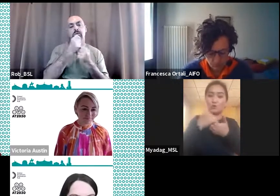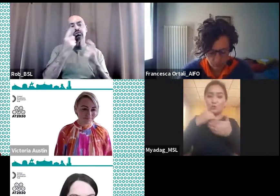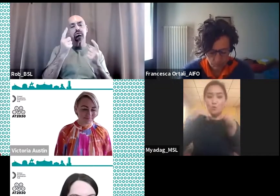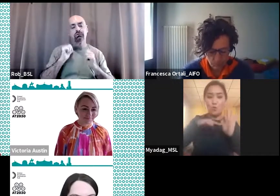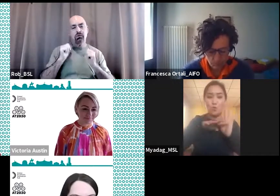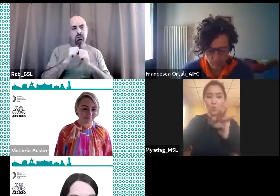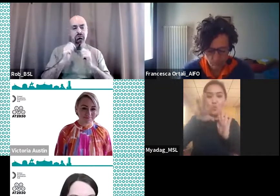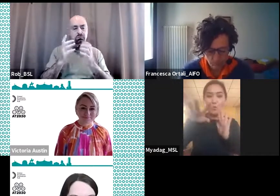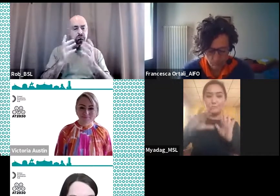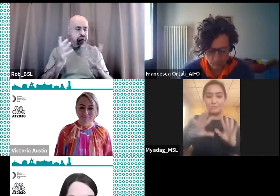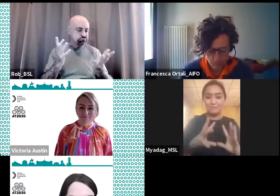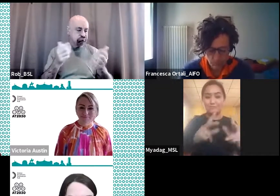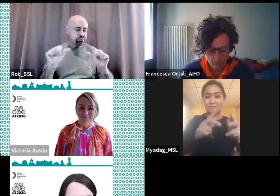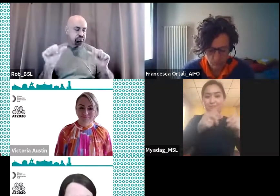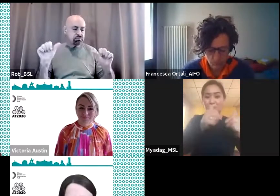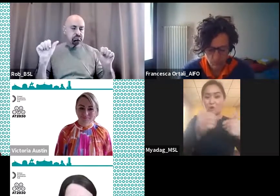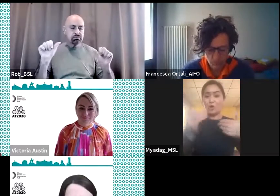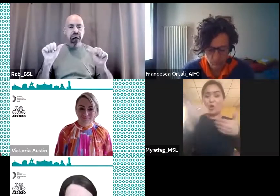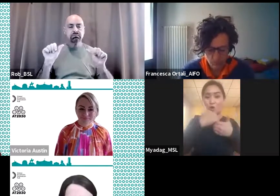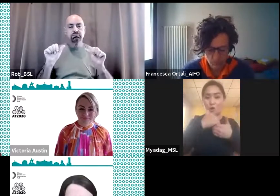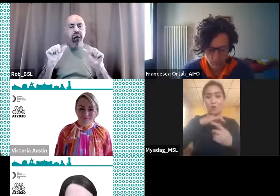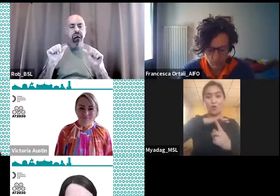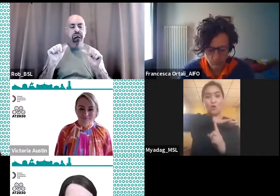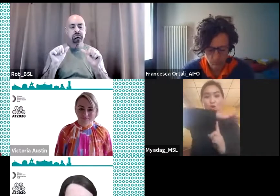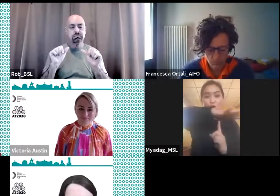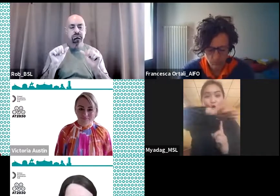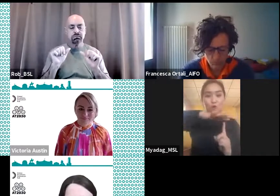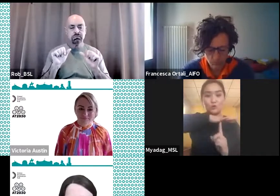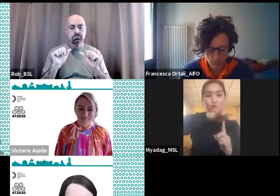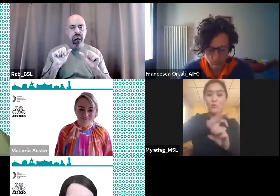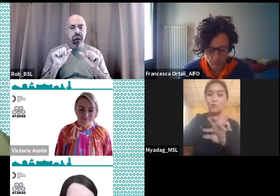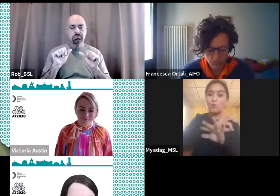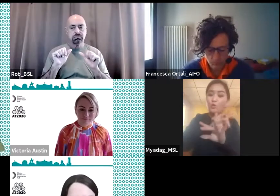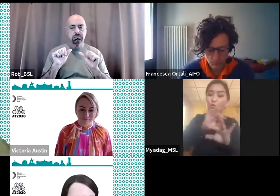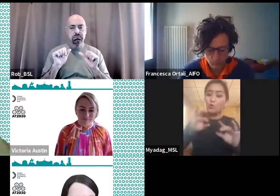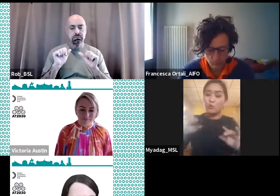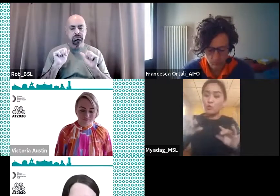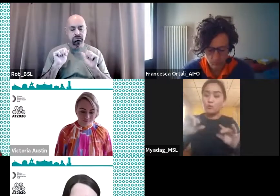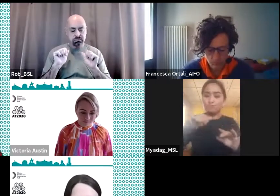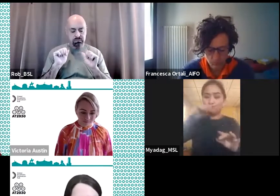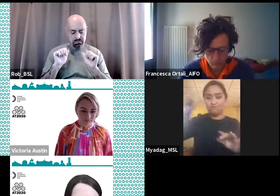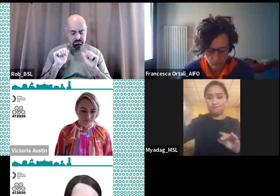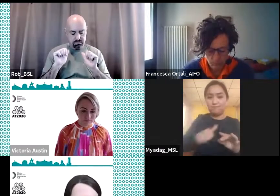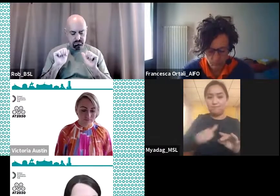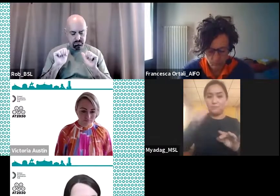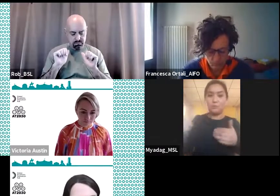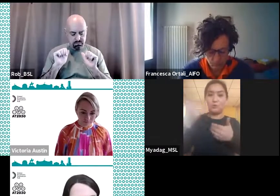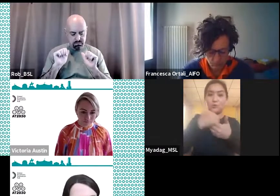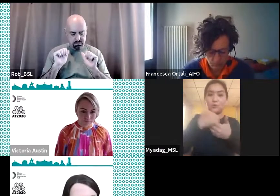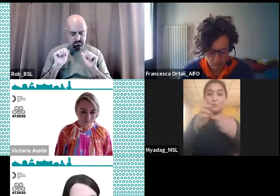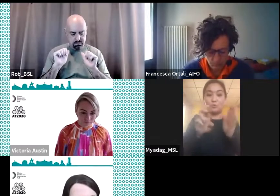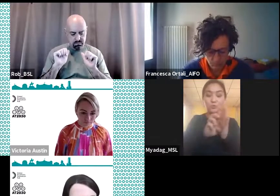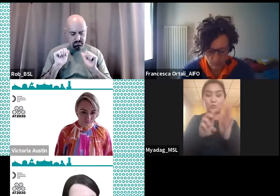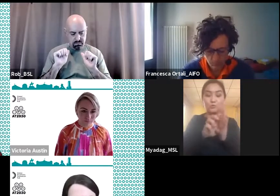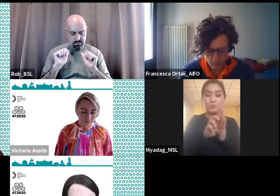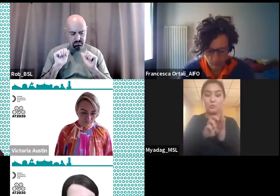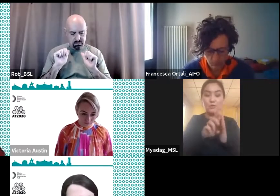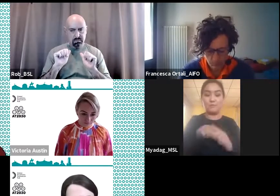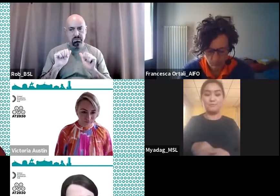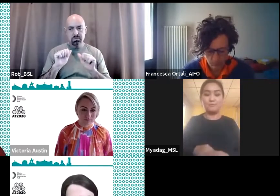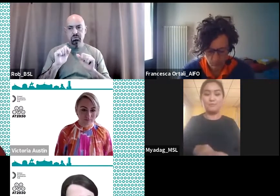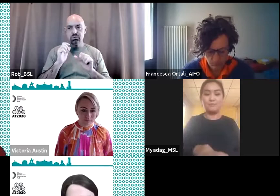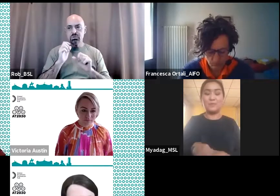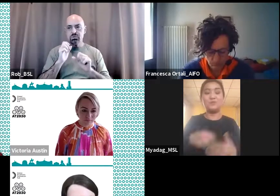гадна өөр одоо өргөн хүрээнд ингээд харах хэрэгтэй бас юм шиг ойлгож үзэж явж байсан. Жишээлбэл